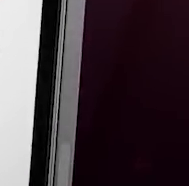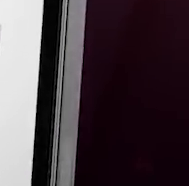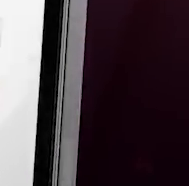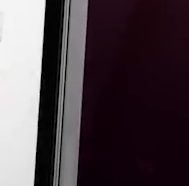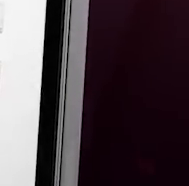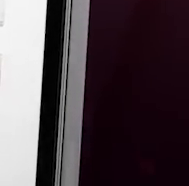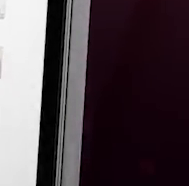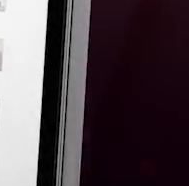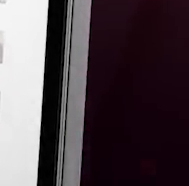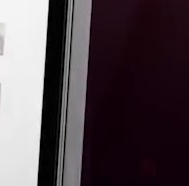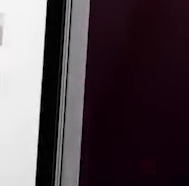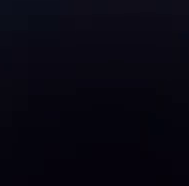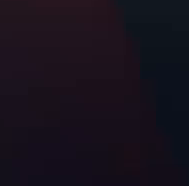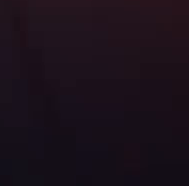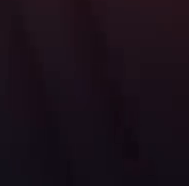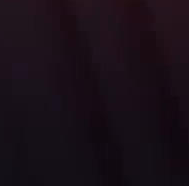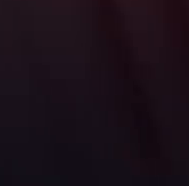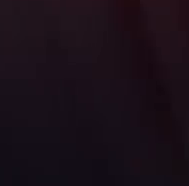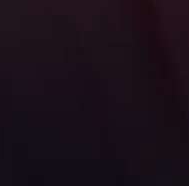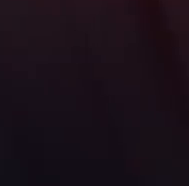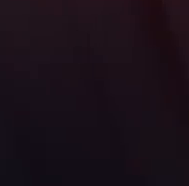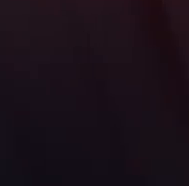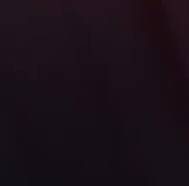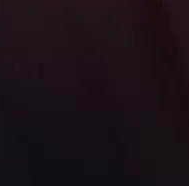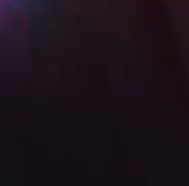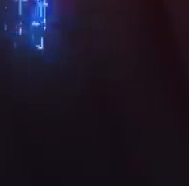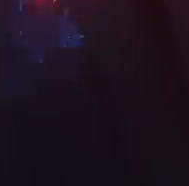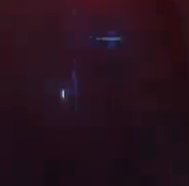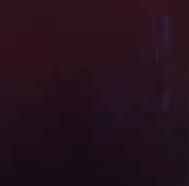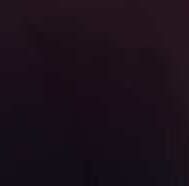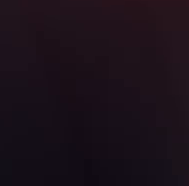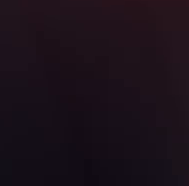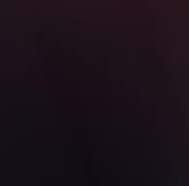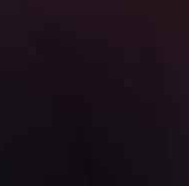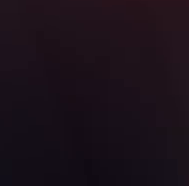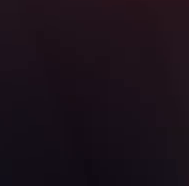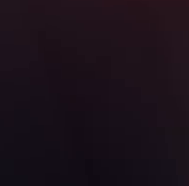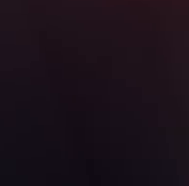අදම subscribe කරන්න. Newsfirst ජනතාව සමඟ